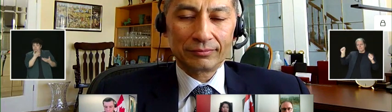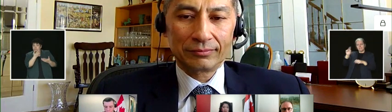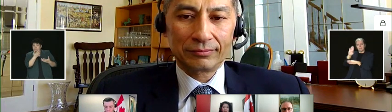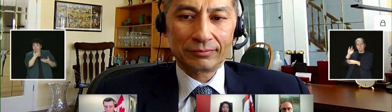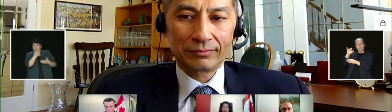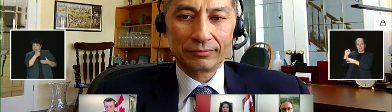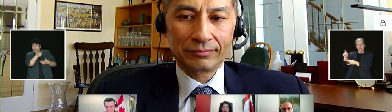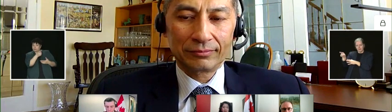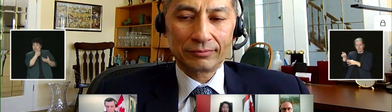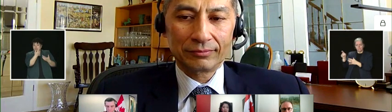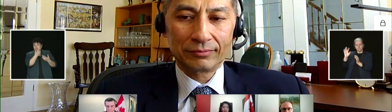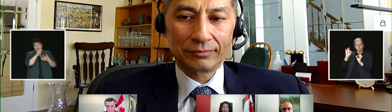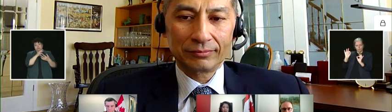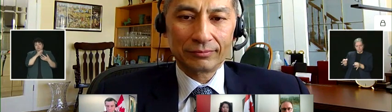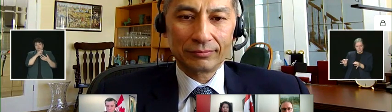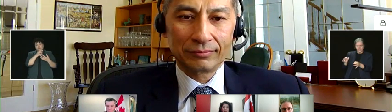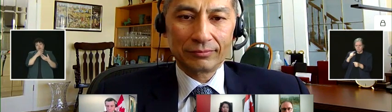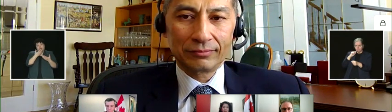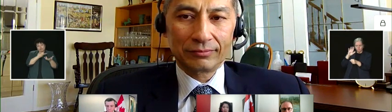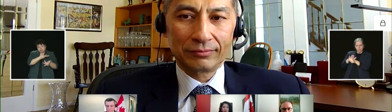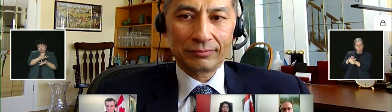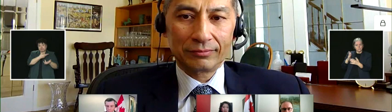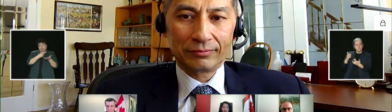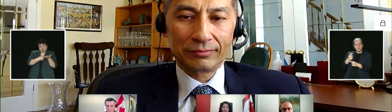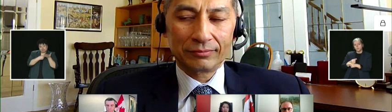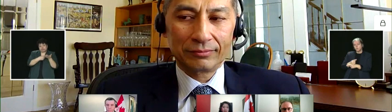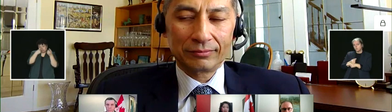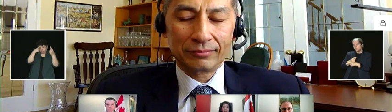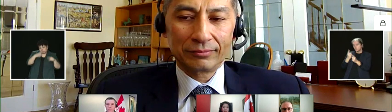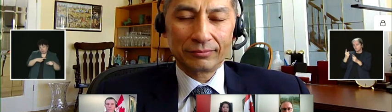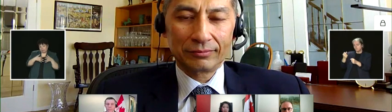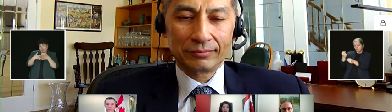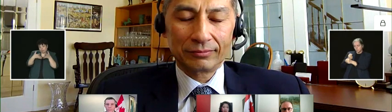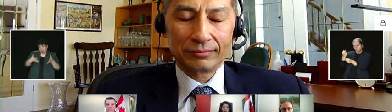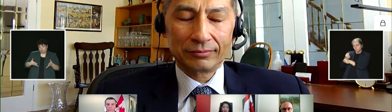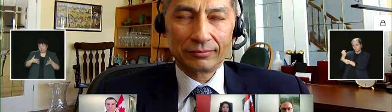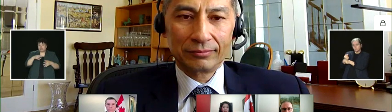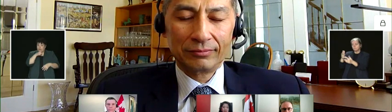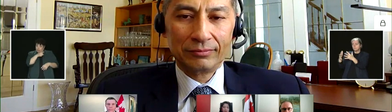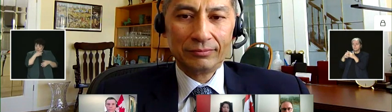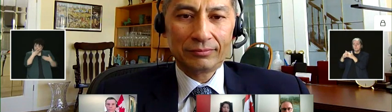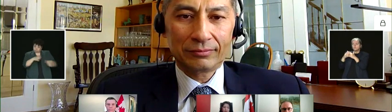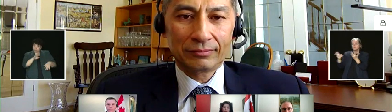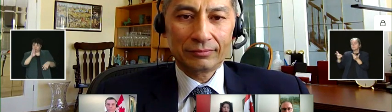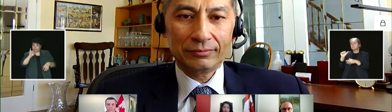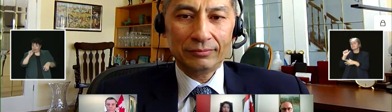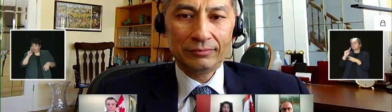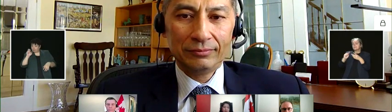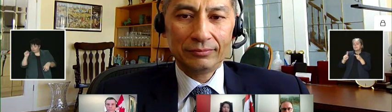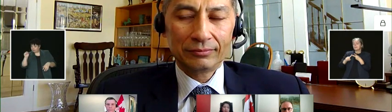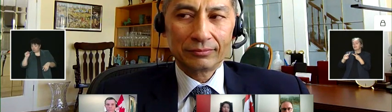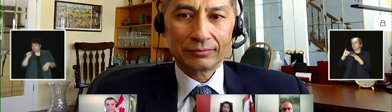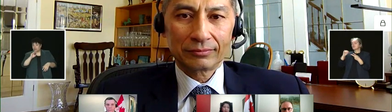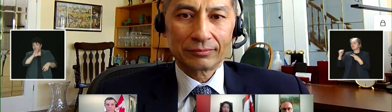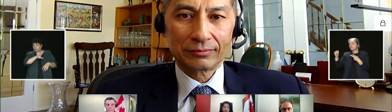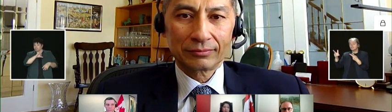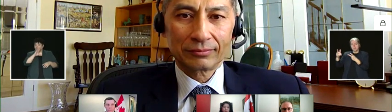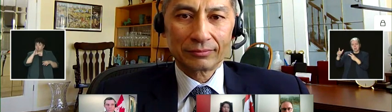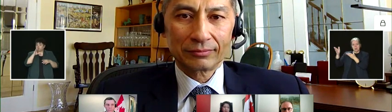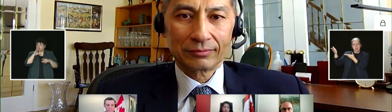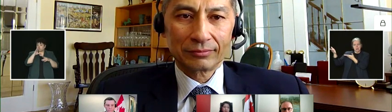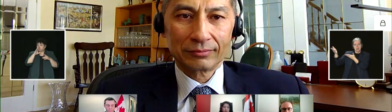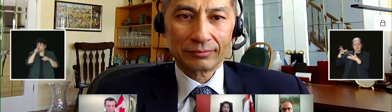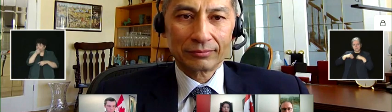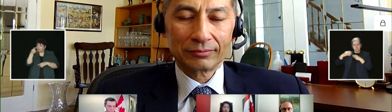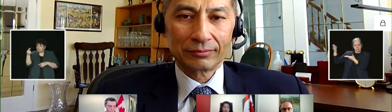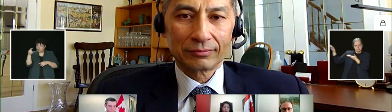des garanties quant à la permission d'exporter des doses produites aux États-Unis, au Canada, quelles qu'elles soient, AstraZeneca, Johnson ou